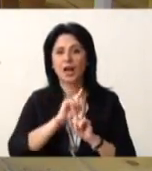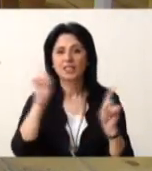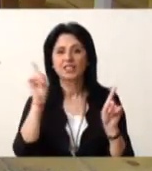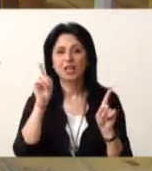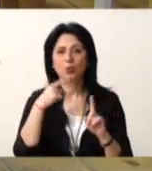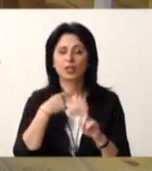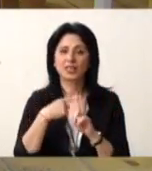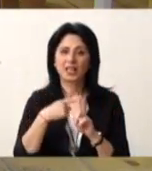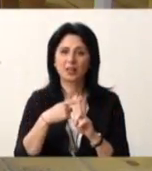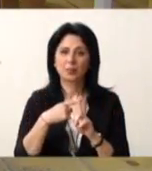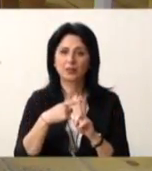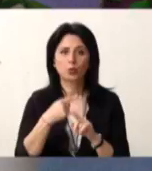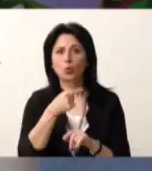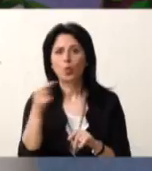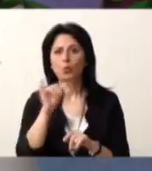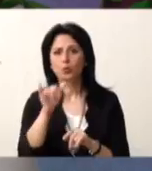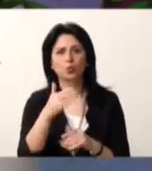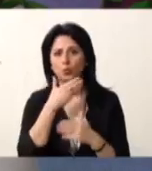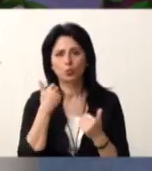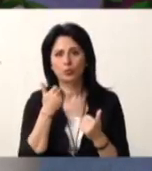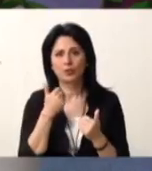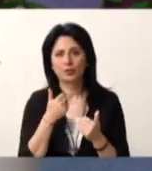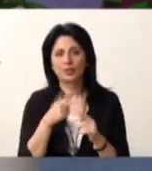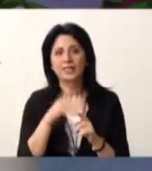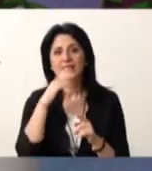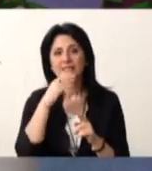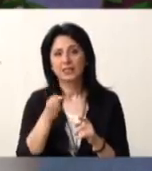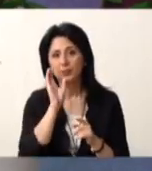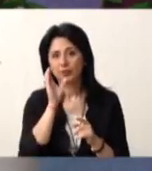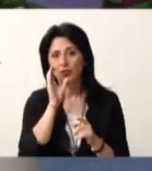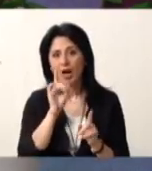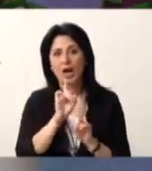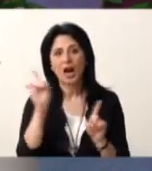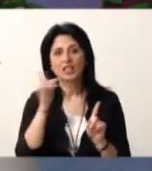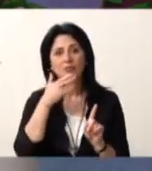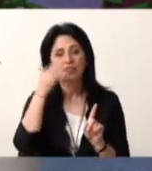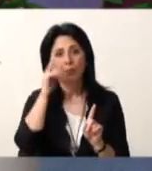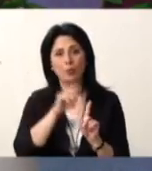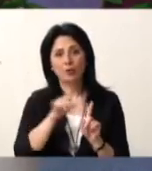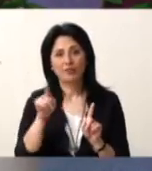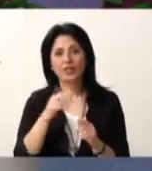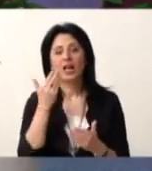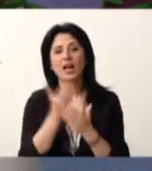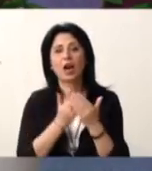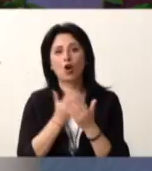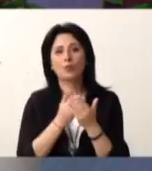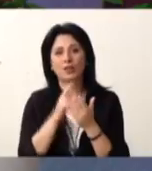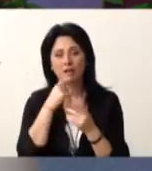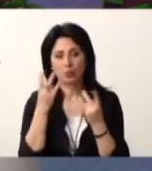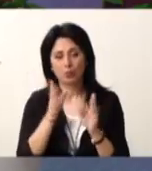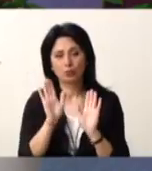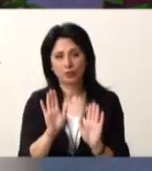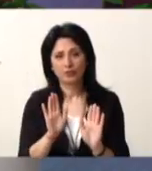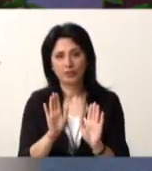განსაკუთრებული დადებითი და უარყოფითი საერთოდ არ აქვს. ასე რომ წყლის მიღება განსაკუთრებით ზაფხულის პერიოდში რეკომენდირებულია, რა თქმა